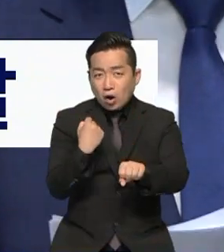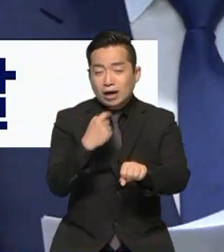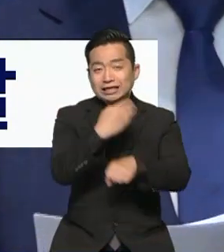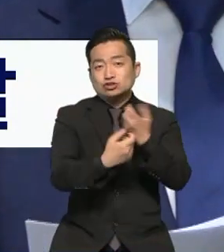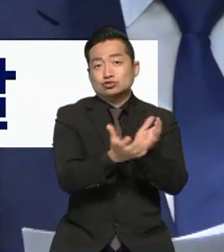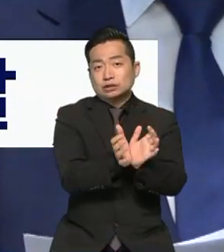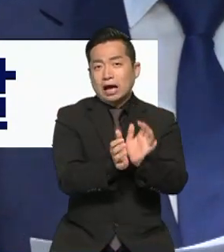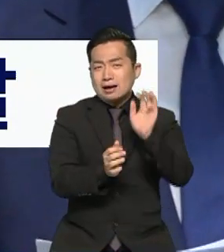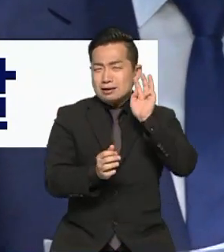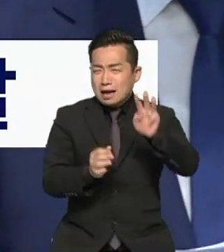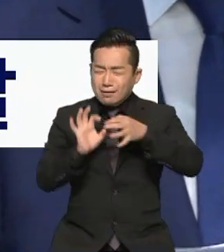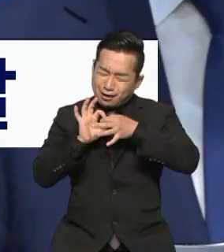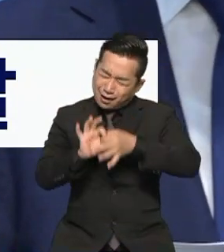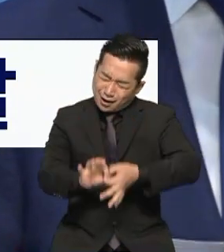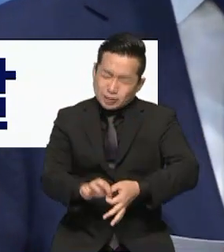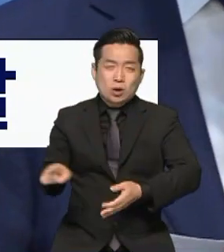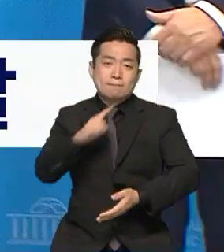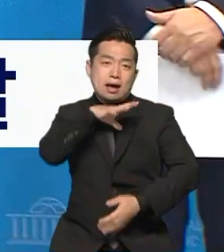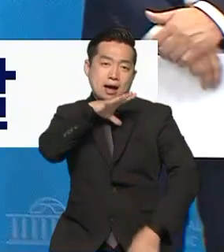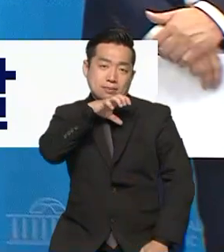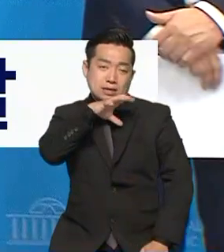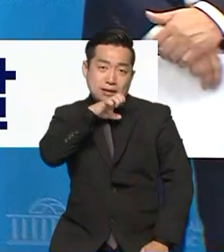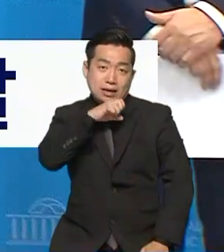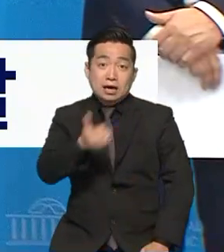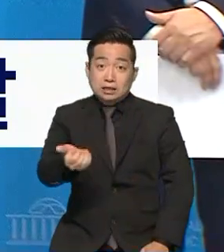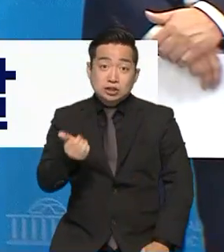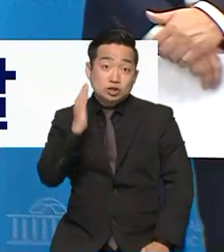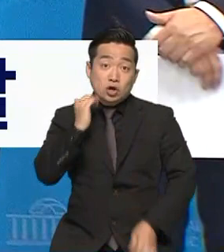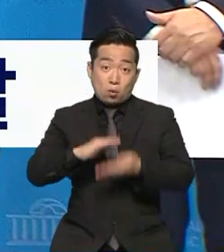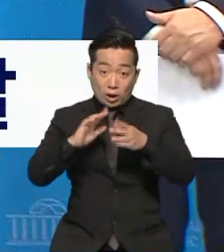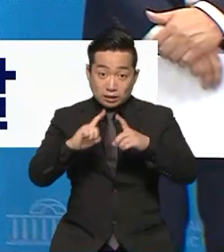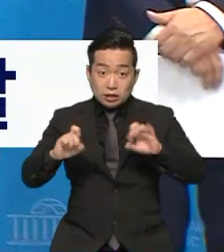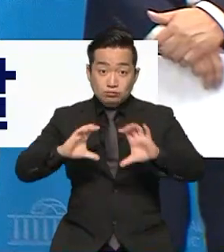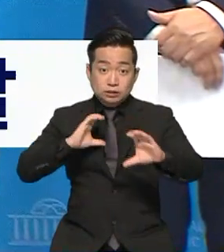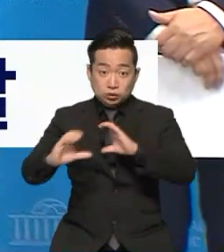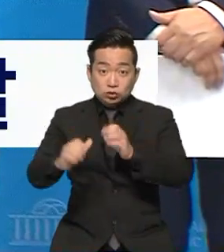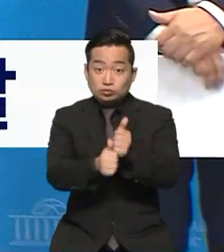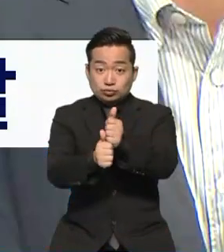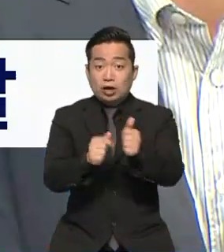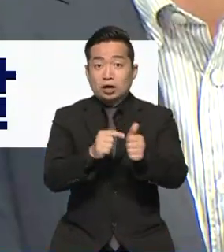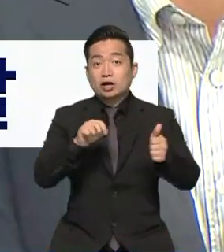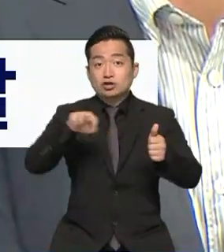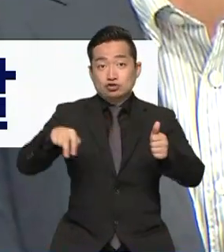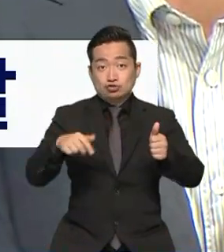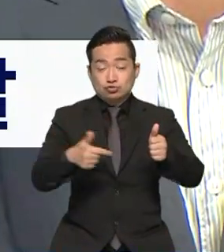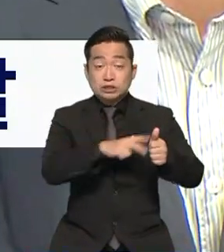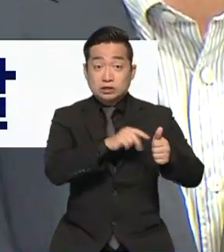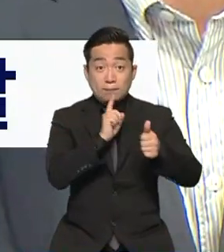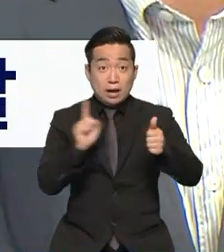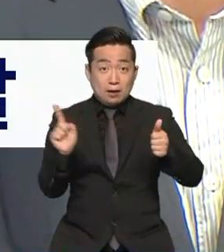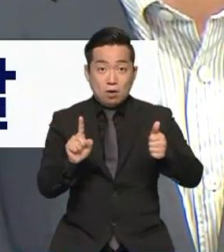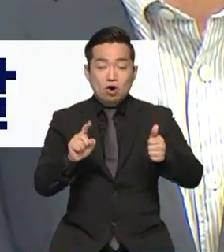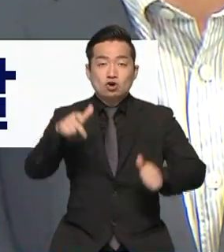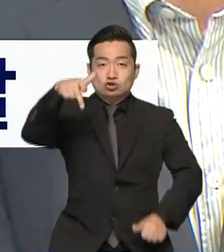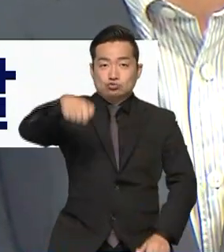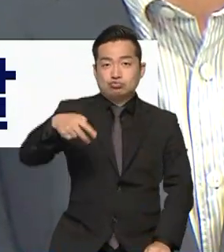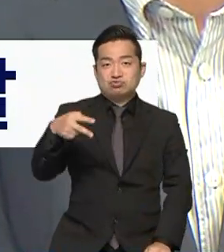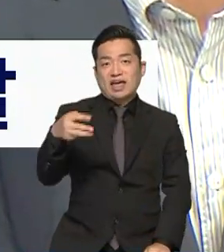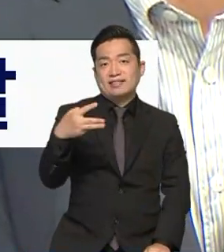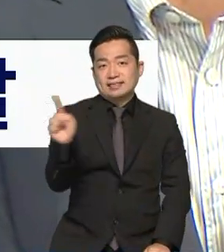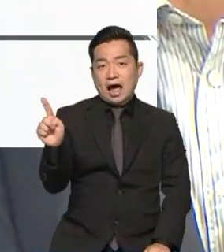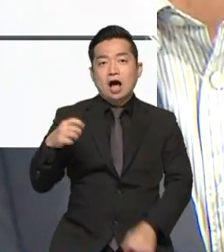사흘째 강하게 반발했습니다. 전 정부 청와대 국민소통수석을 지낸 윤영찬 의원은 쿠데타라는 말까지